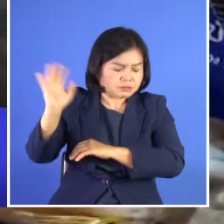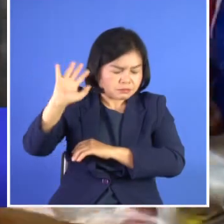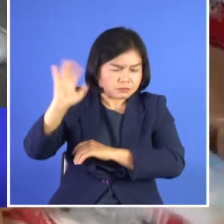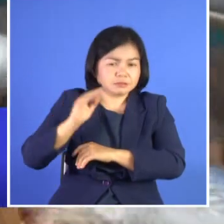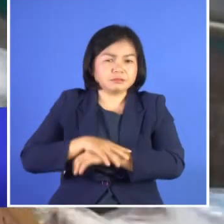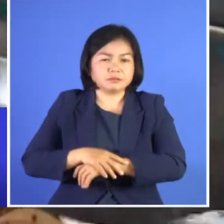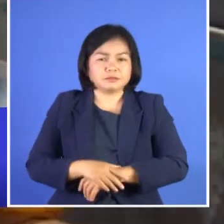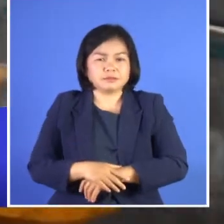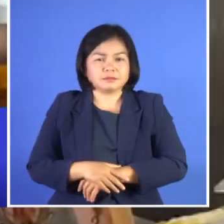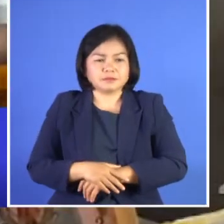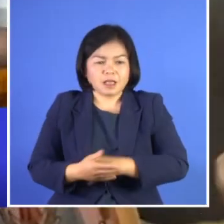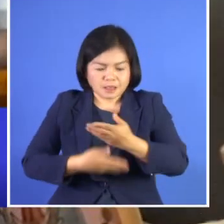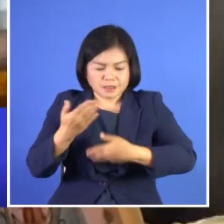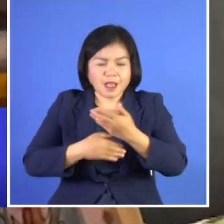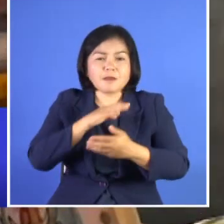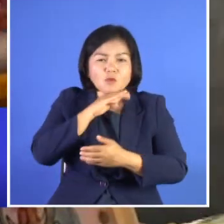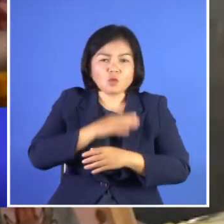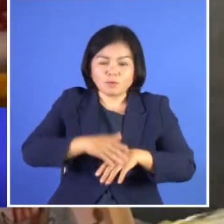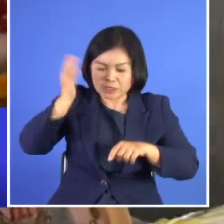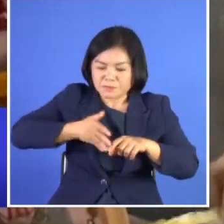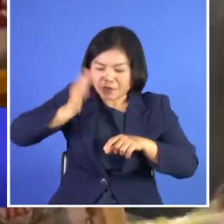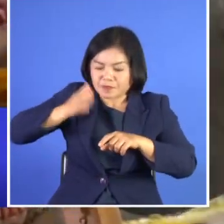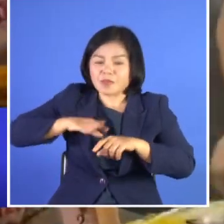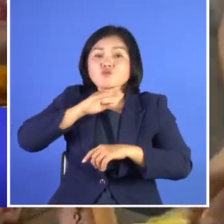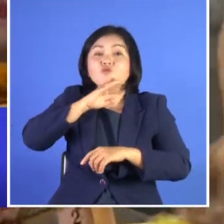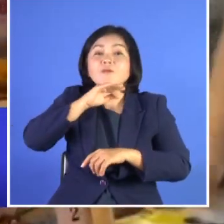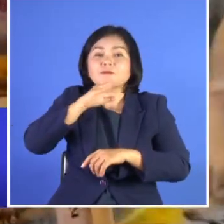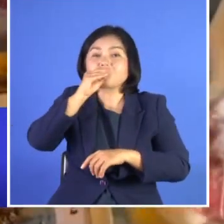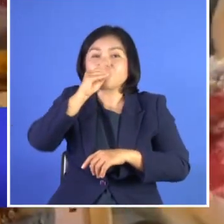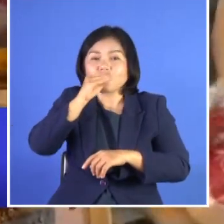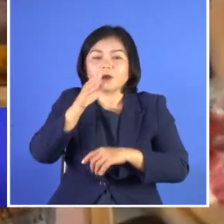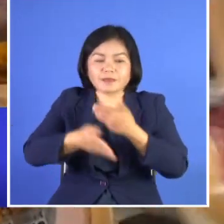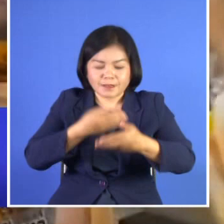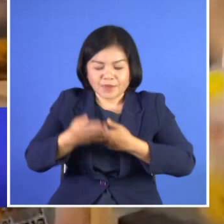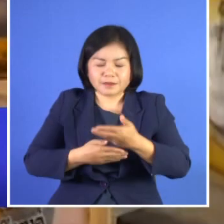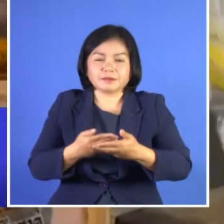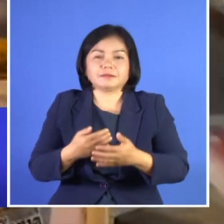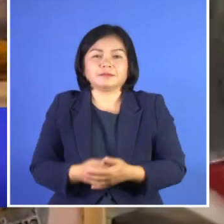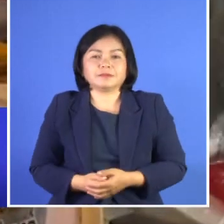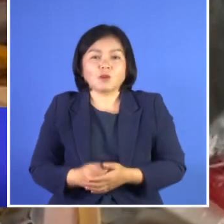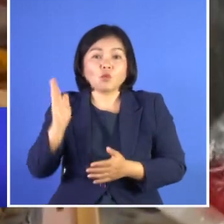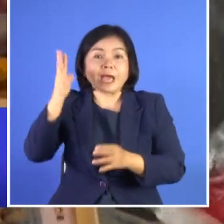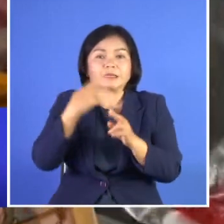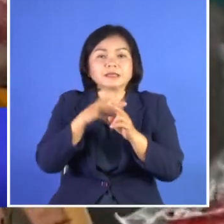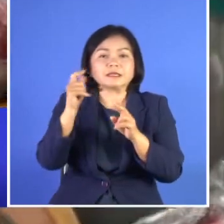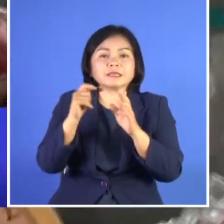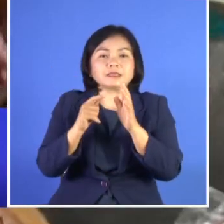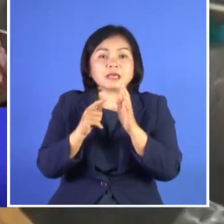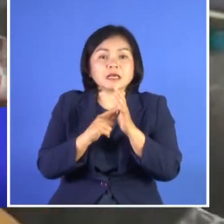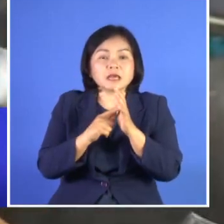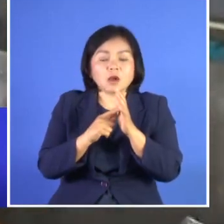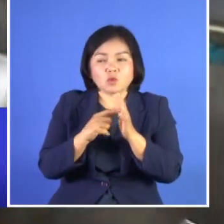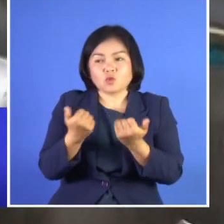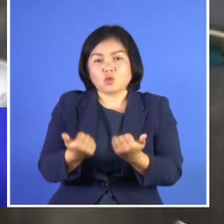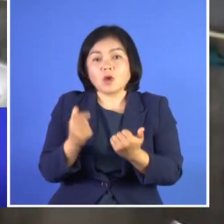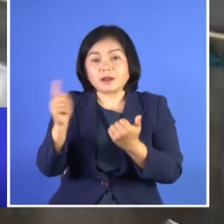มไปเกี่ยวนี่นะครับพูดไปก็สับเขียงหมูไปนี่เห็นไหมพูดไปขายไปนี่นะฮะนี่เสียอูนะอยู่ที่ตลาดตำบลท่าย